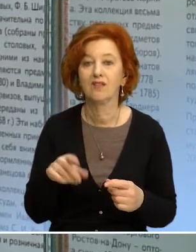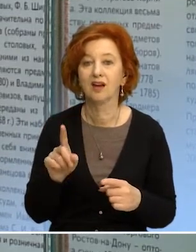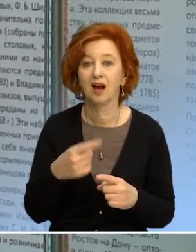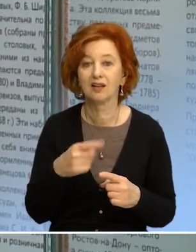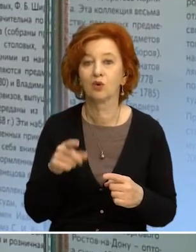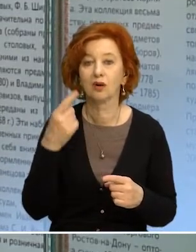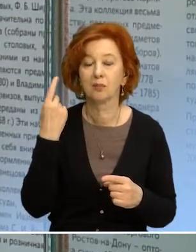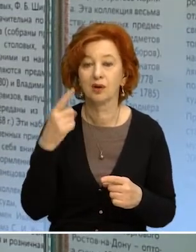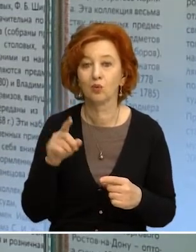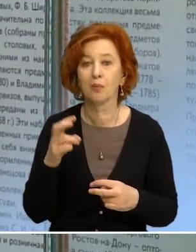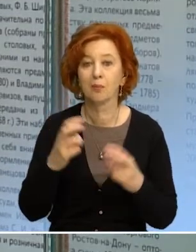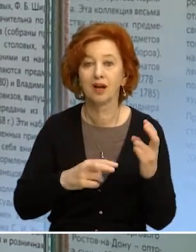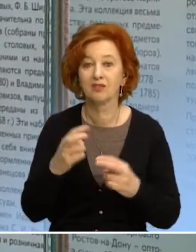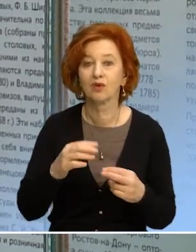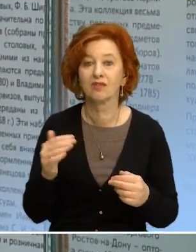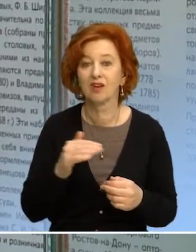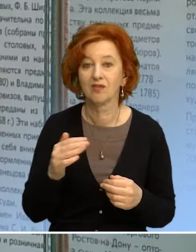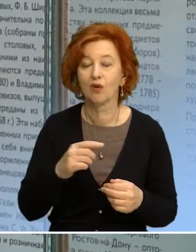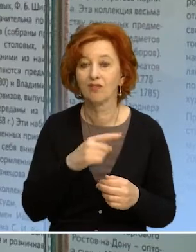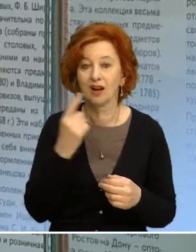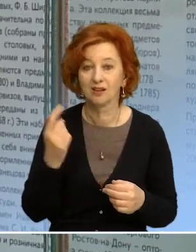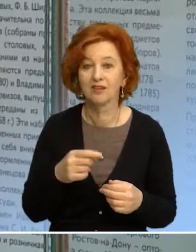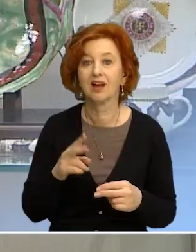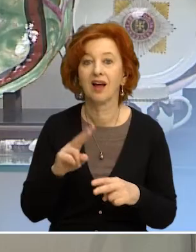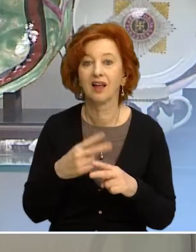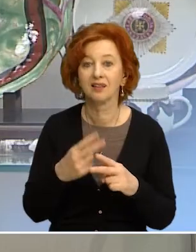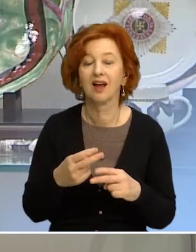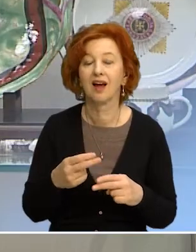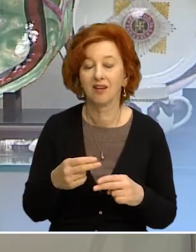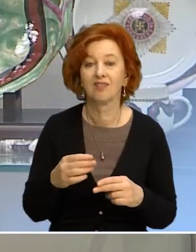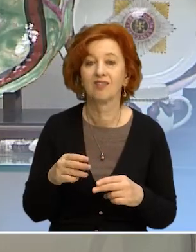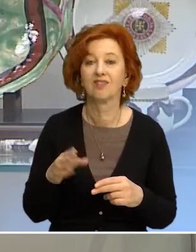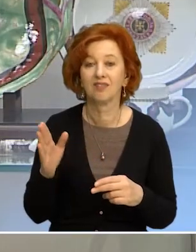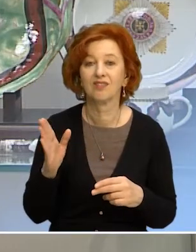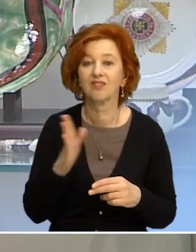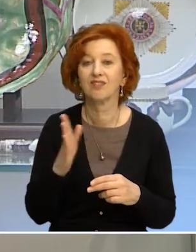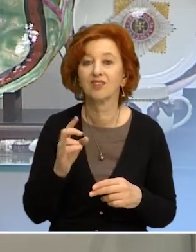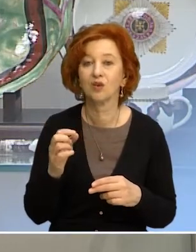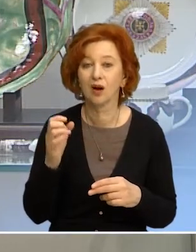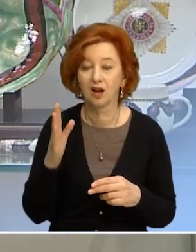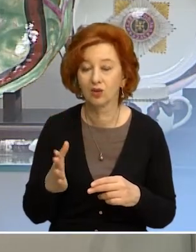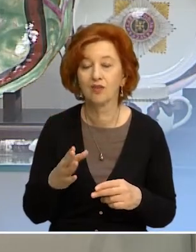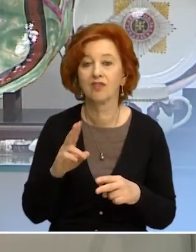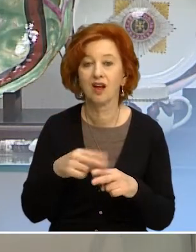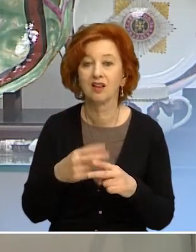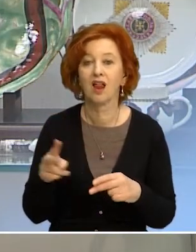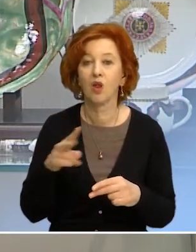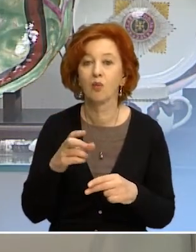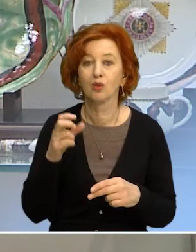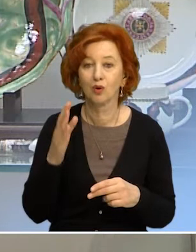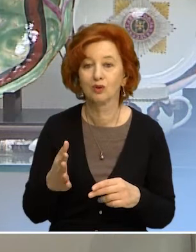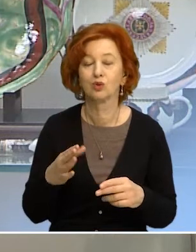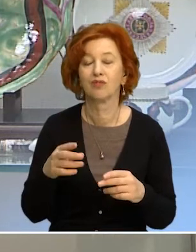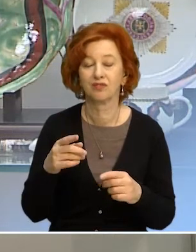человека, который придумал производство фарфора в России, это Виноградов. Имя это многим известно. Это соратник-сподвижник Ломоносова,